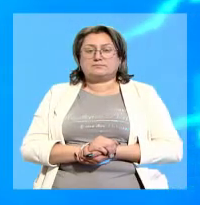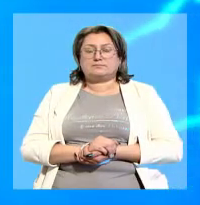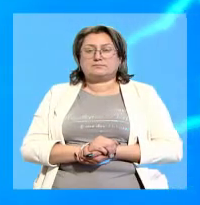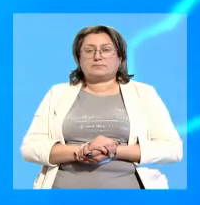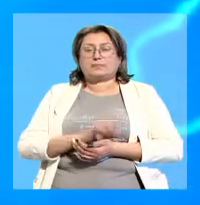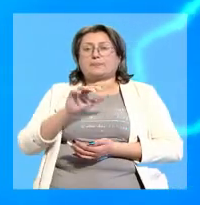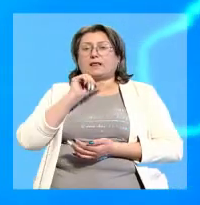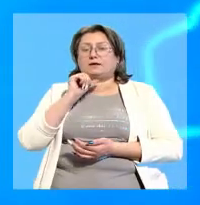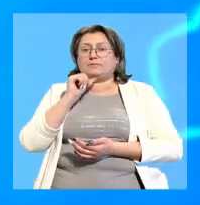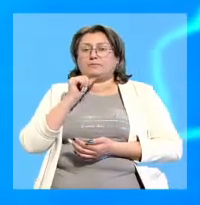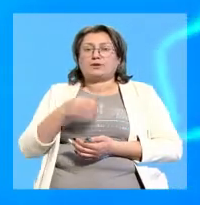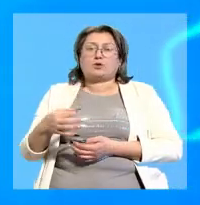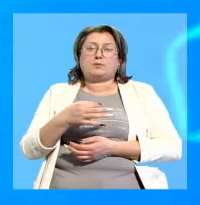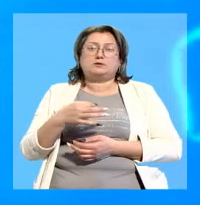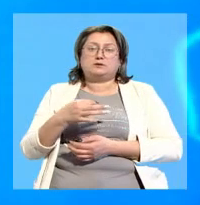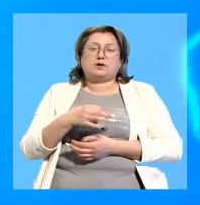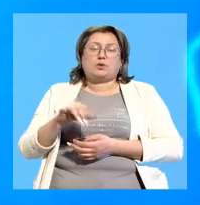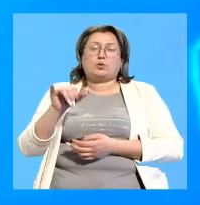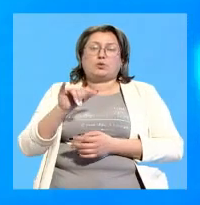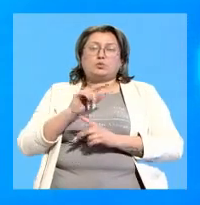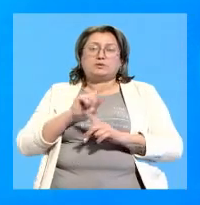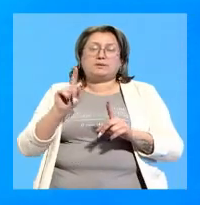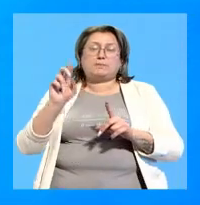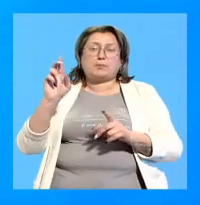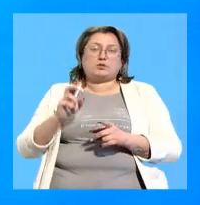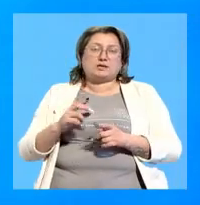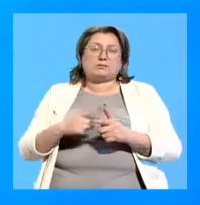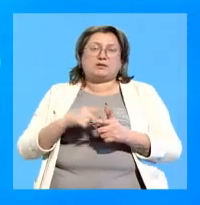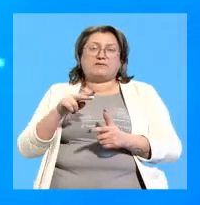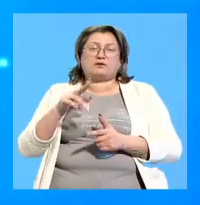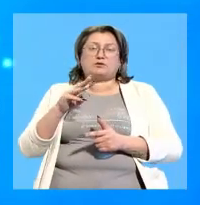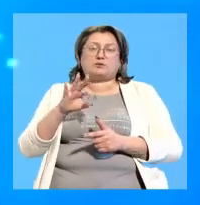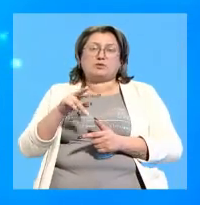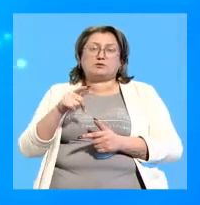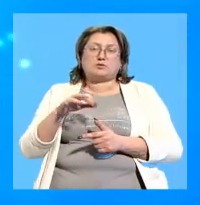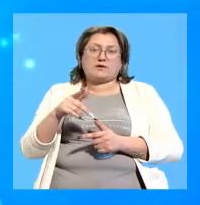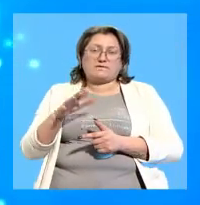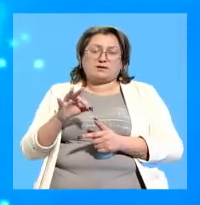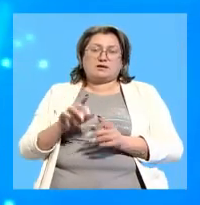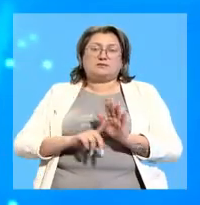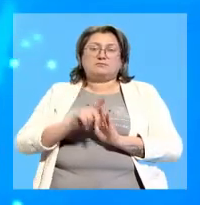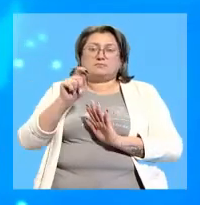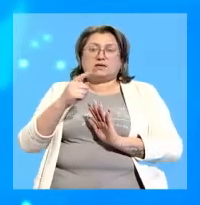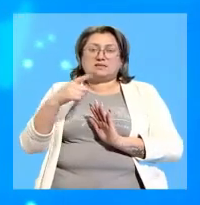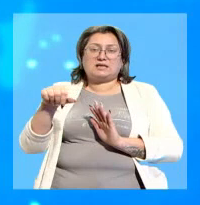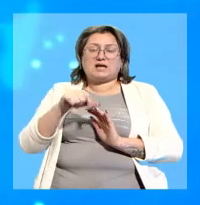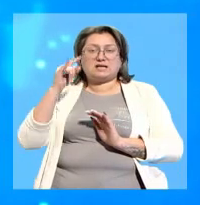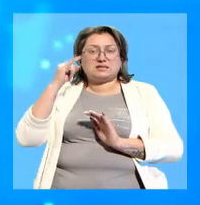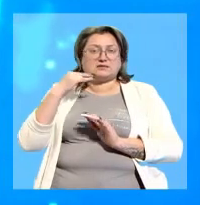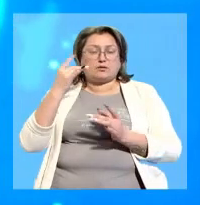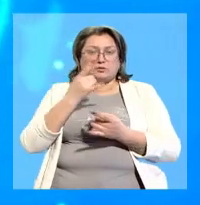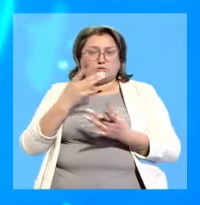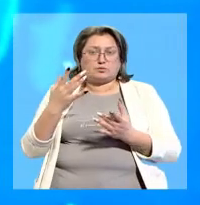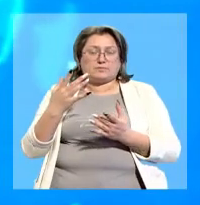атындағы Қостанай облыстық әмбебап ғылыми кітапханасында қазақ әдебиеті апталығы басталды. Рухани іс-шара аясында